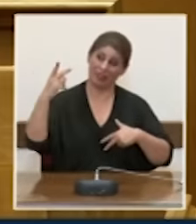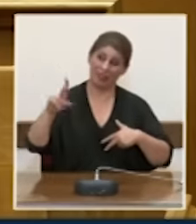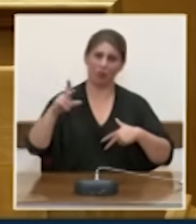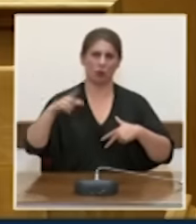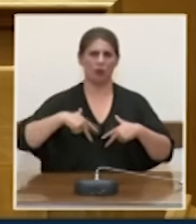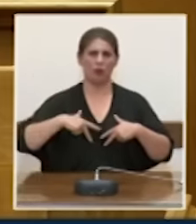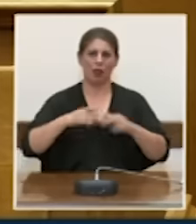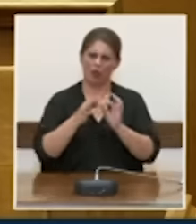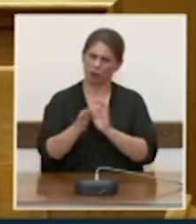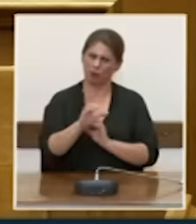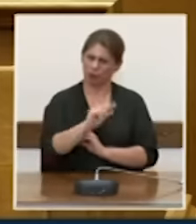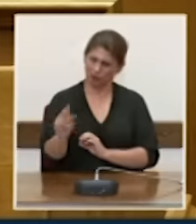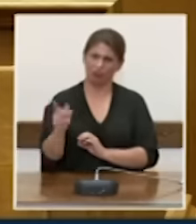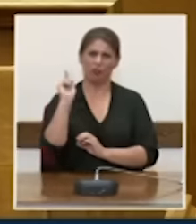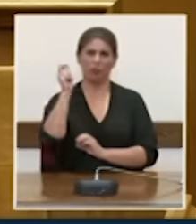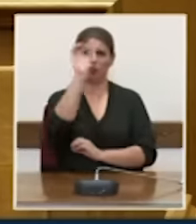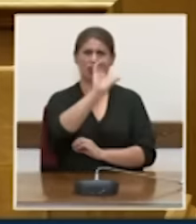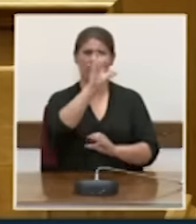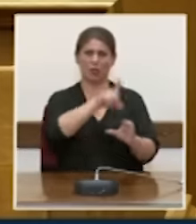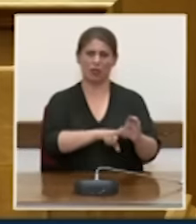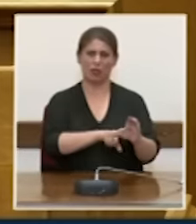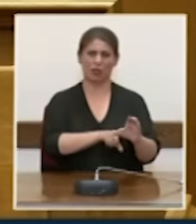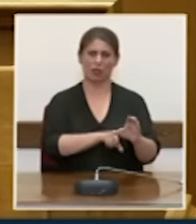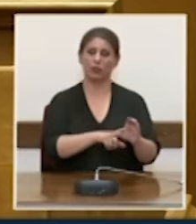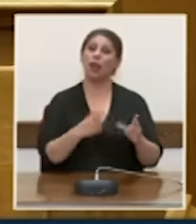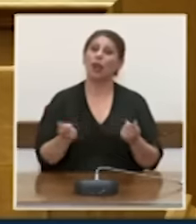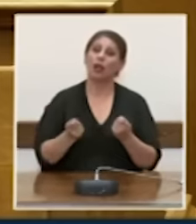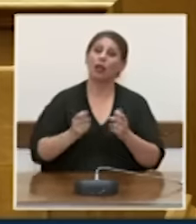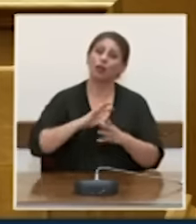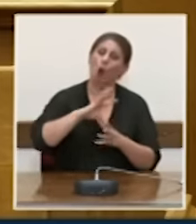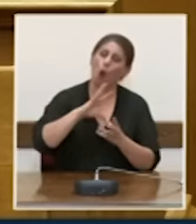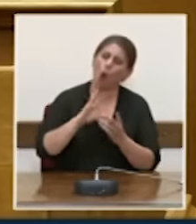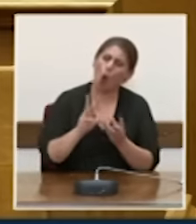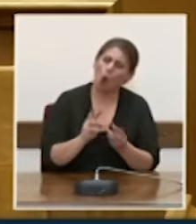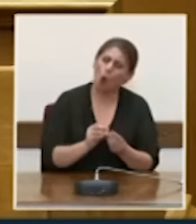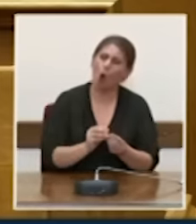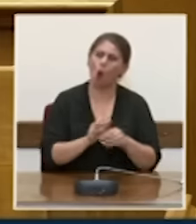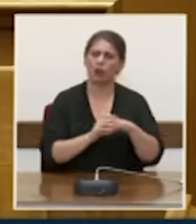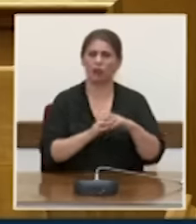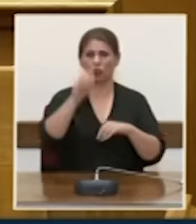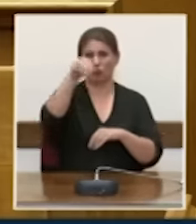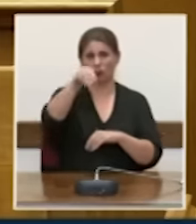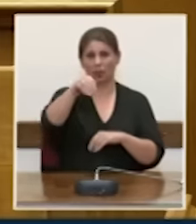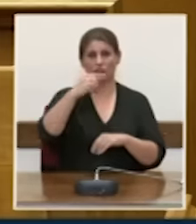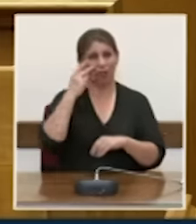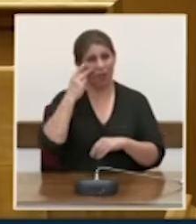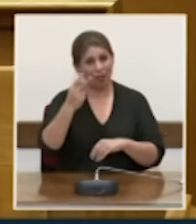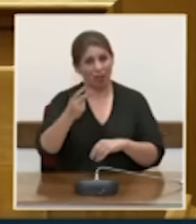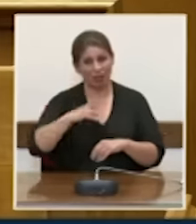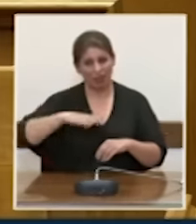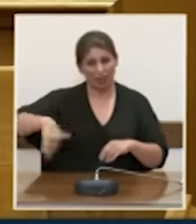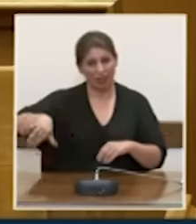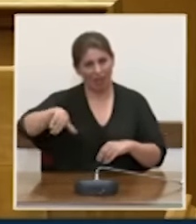εφαρμόζοντας τις ίδιες πολιτικές της Ευρωπαϊκής Ένωσης, κάνοντας όλα τα χατήρια των εκμεταλλευτών, θα δει και ο λαός κάποια άσπρη